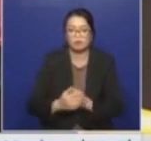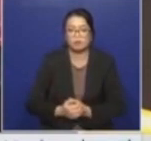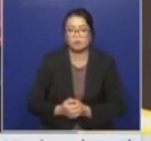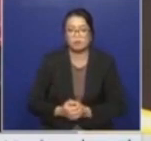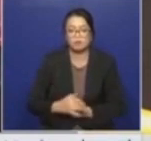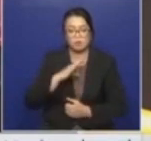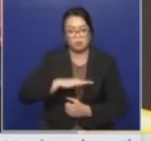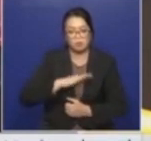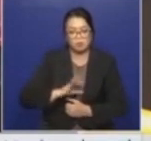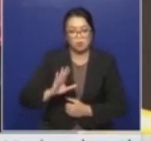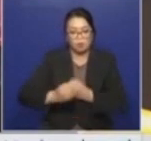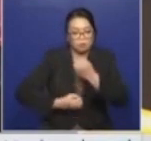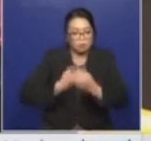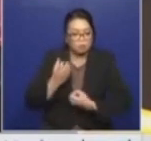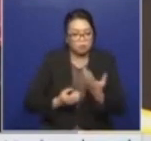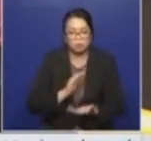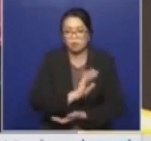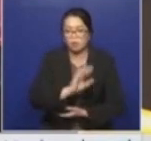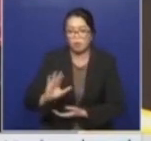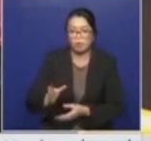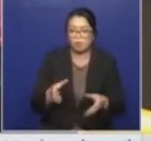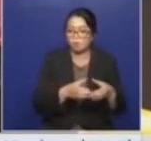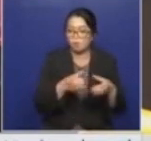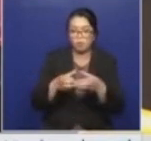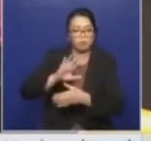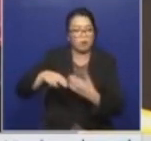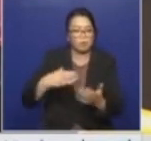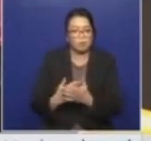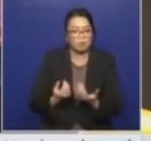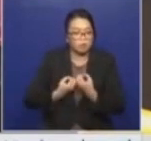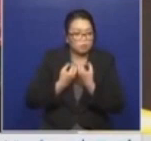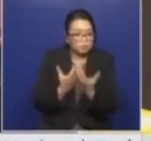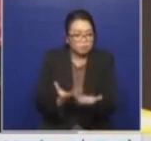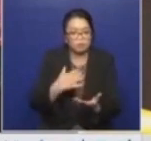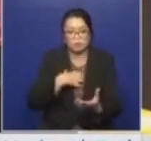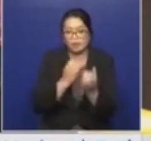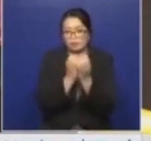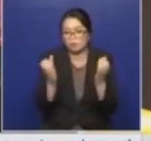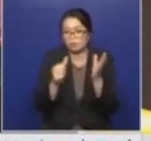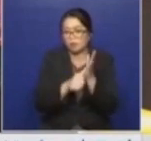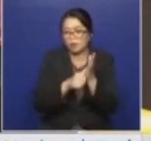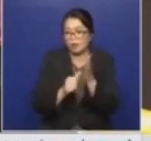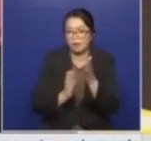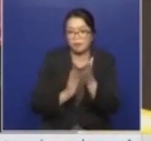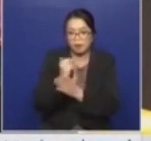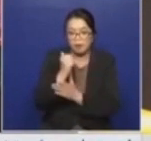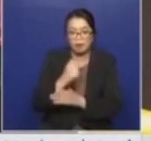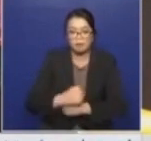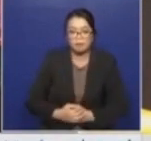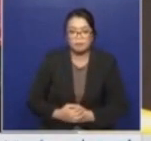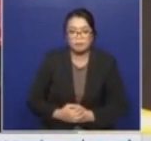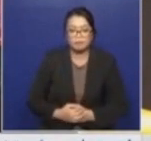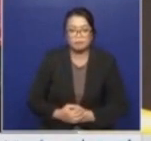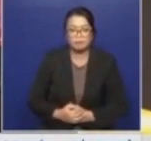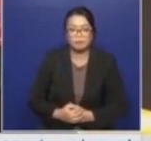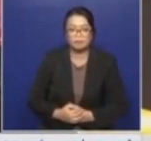าความรู้สึกการแสดงออกจะตรงไปตรงมานะครับเพื่อที่จะให้มีการแก้ไขรัฐธรรมนู